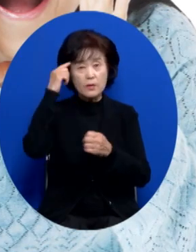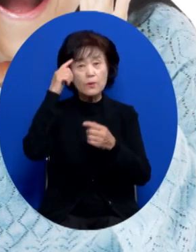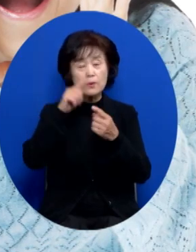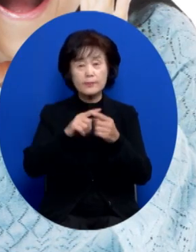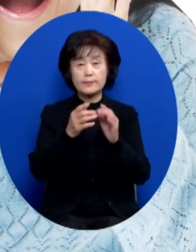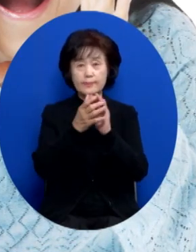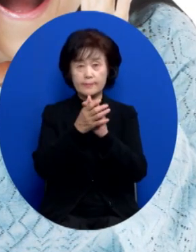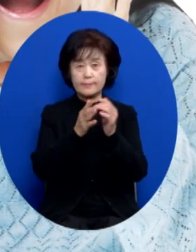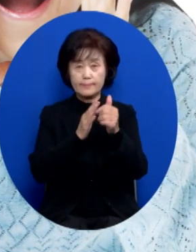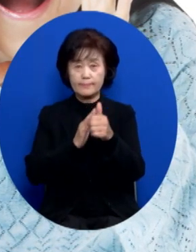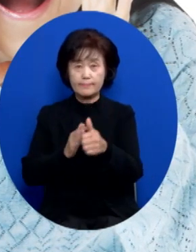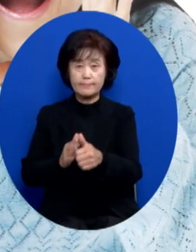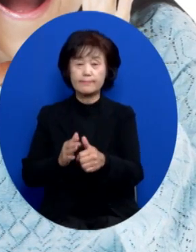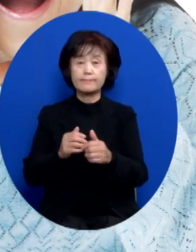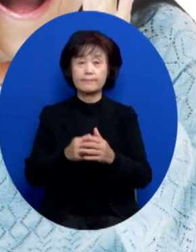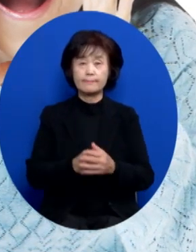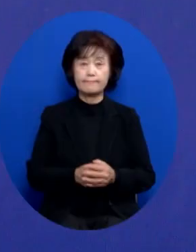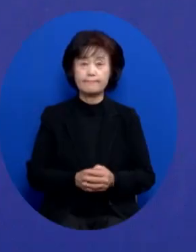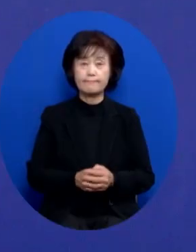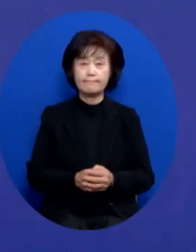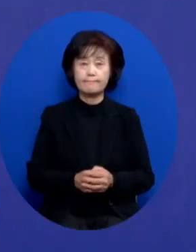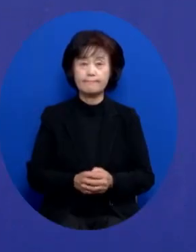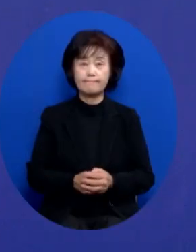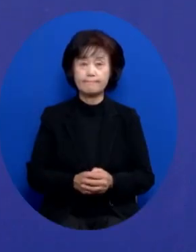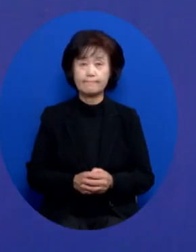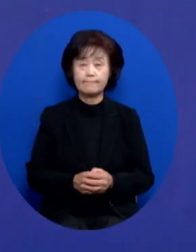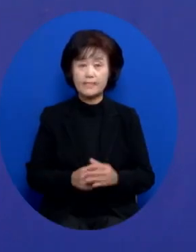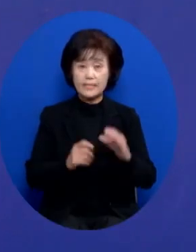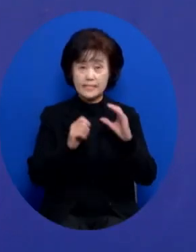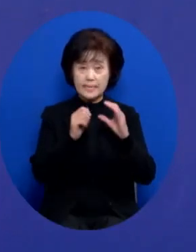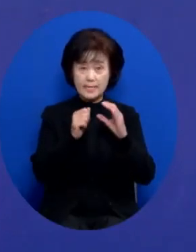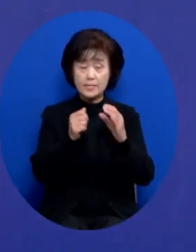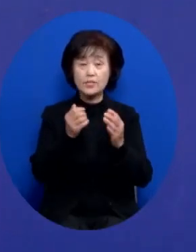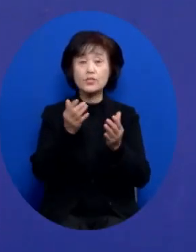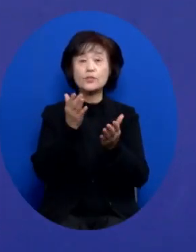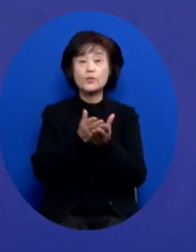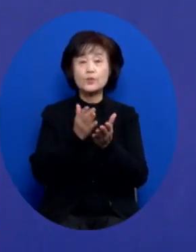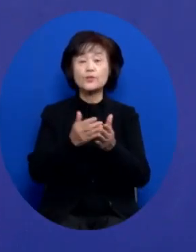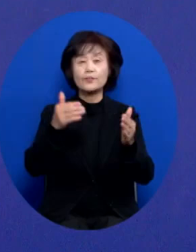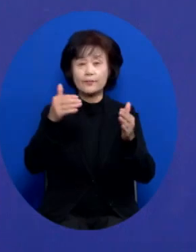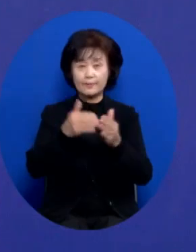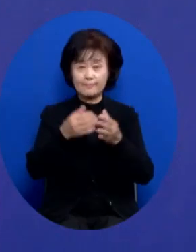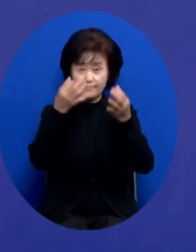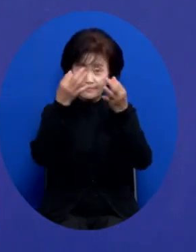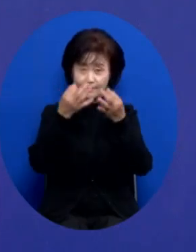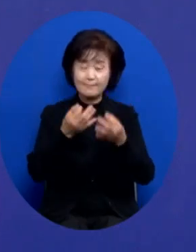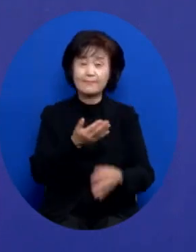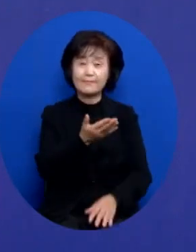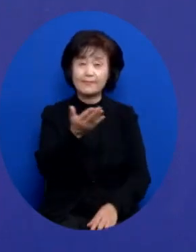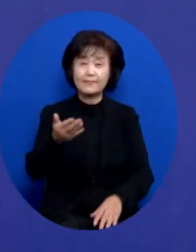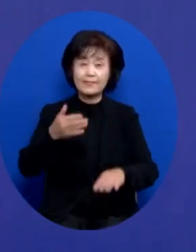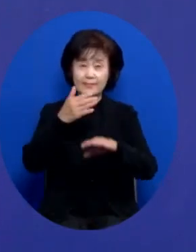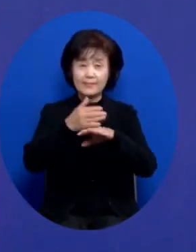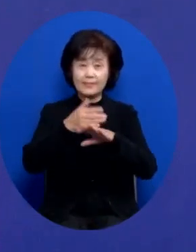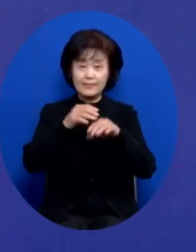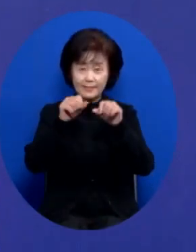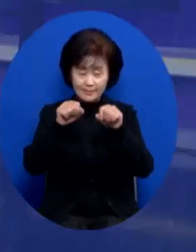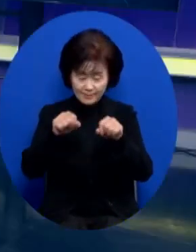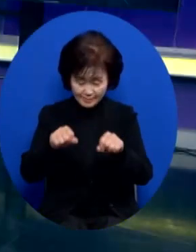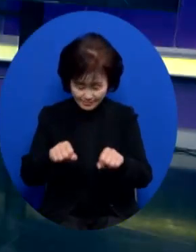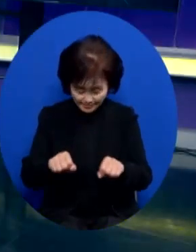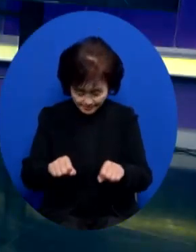기도를 부탁드립니다. CTS 뉴스 오늘 순서 여기까지입니다. 시청해주신 여러분 고맙습니다.